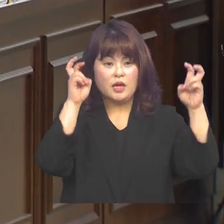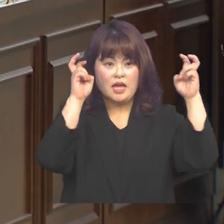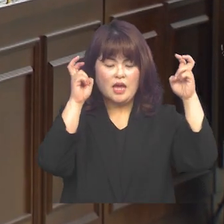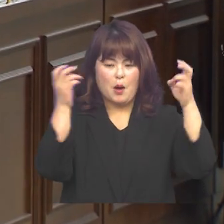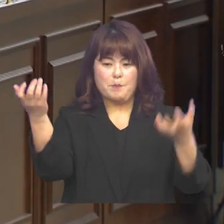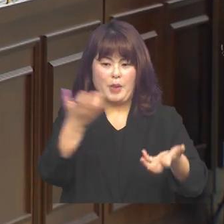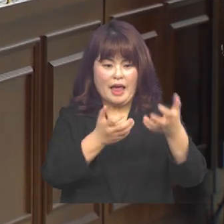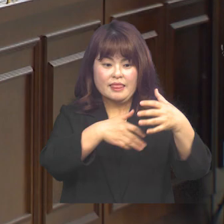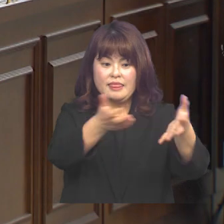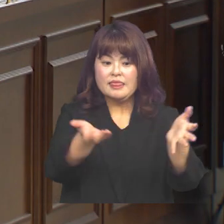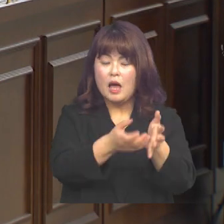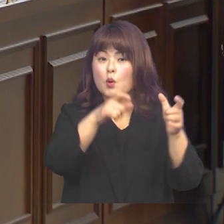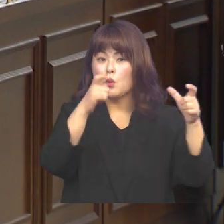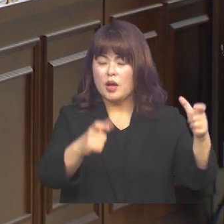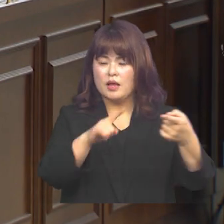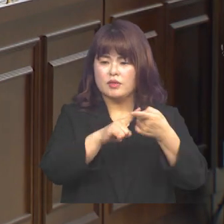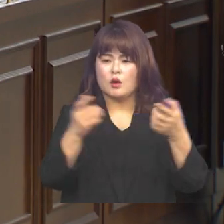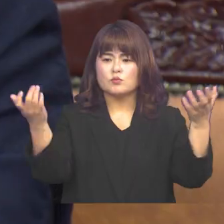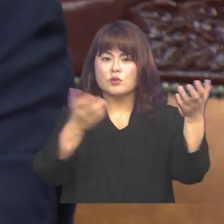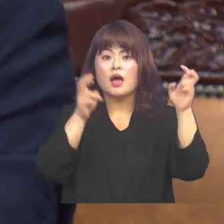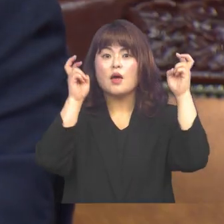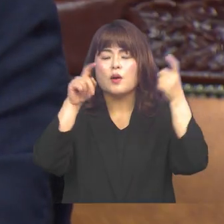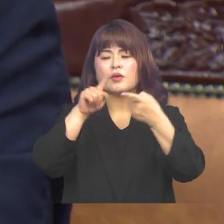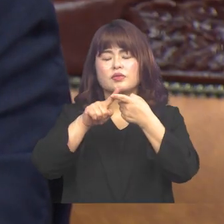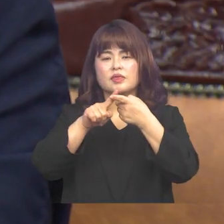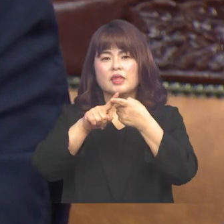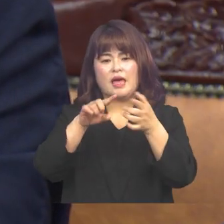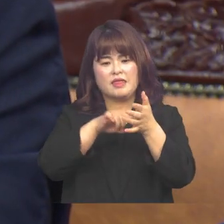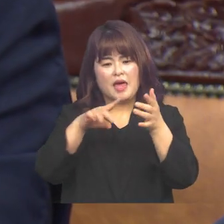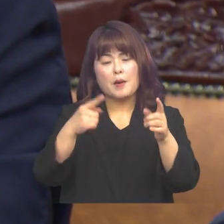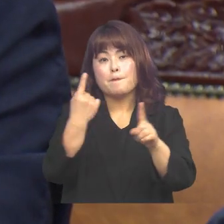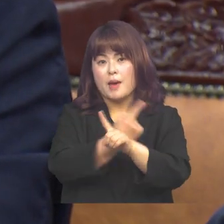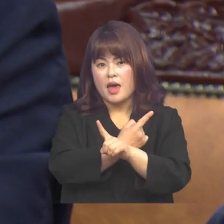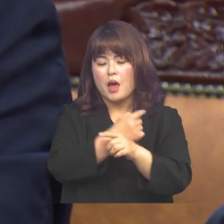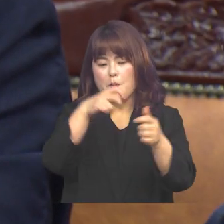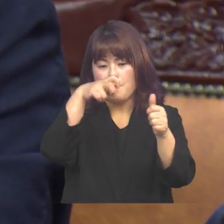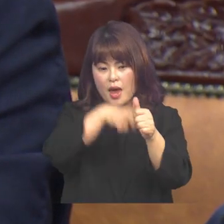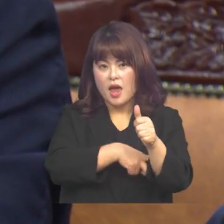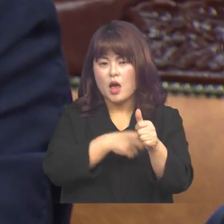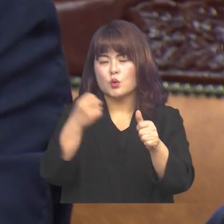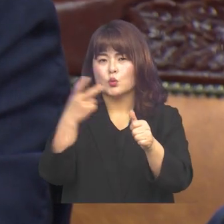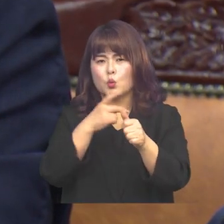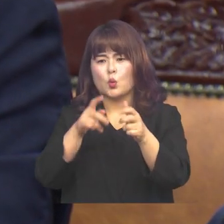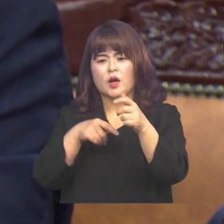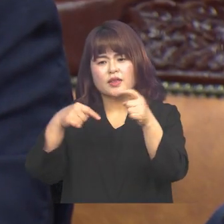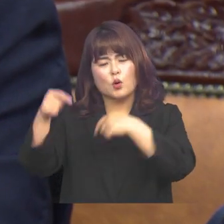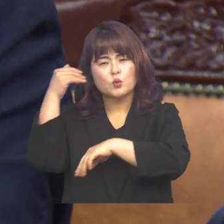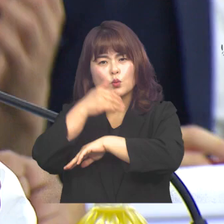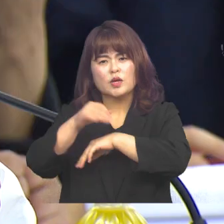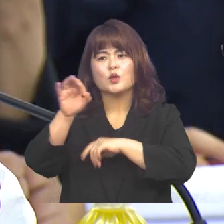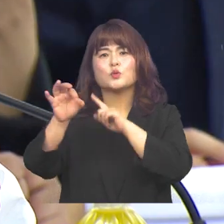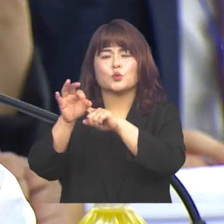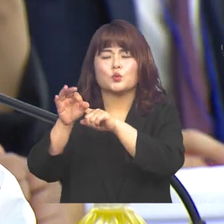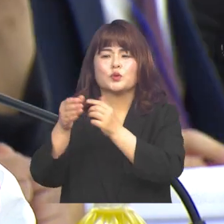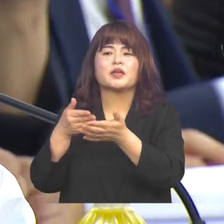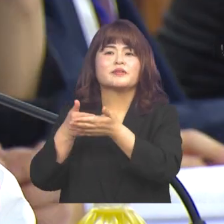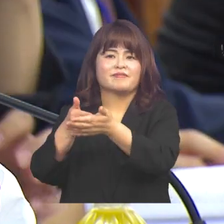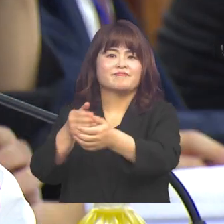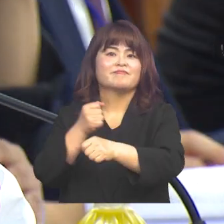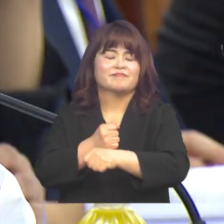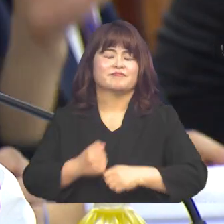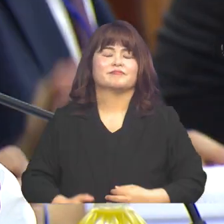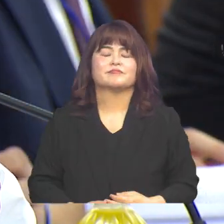또한 기업 이주 산단 조성, 이주 기업에 대한 각종 세금 감면, 기업에 대한 정책 자금 지원 등을